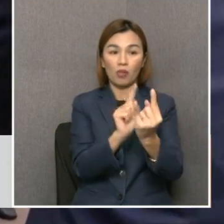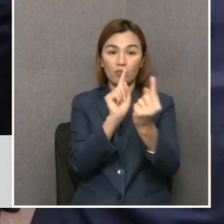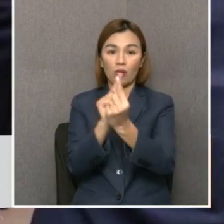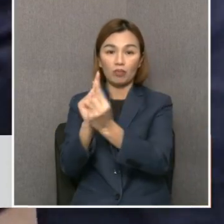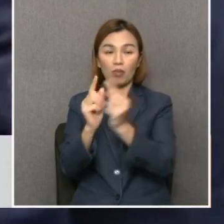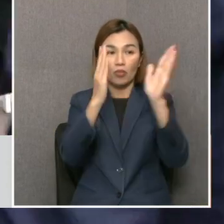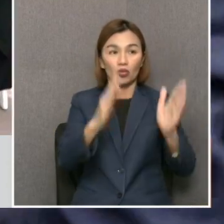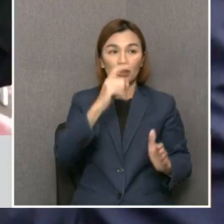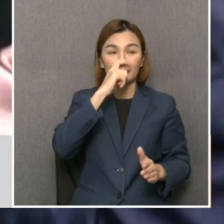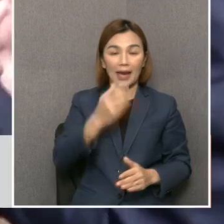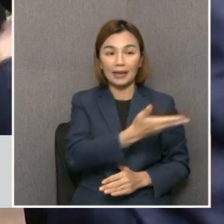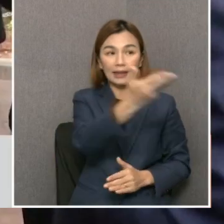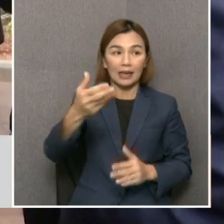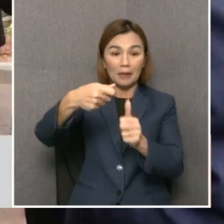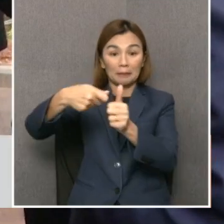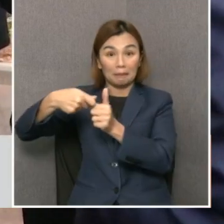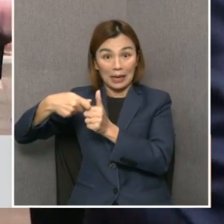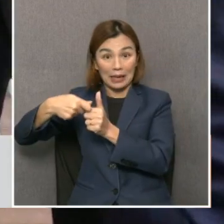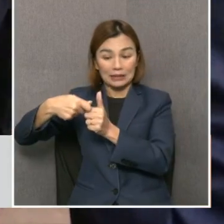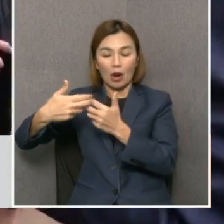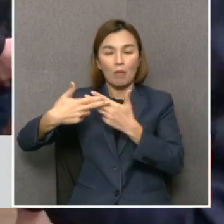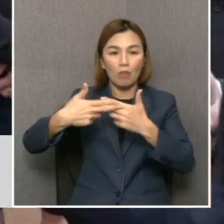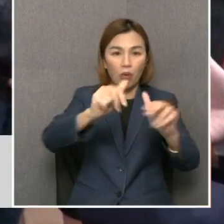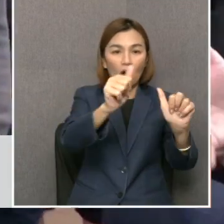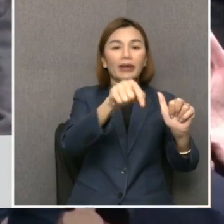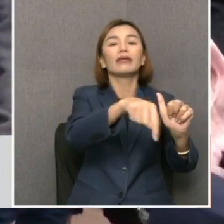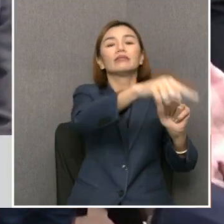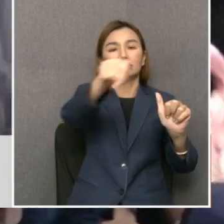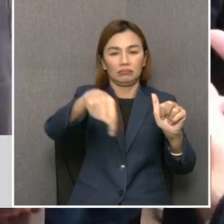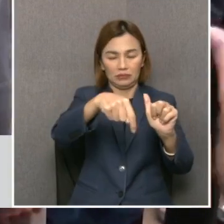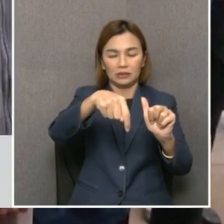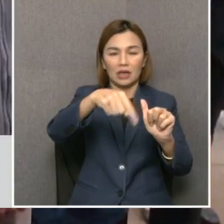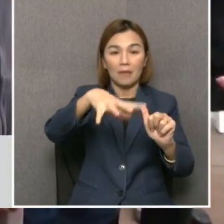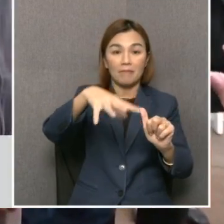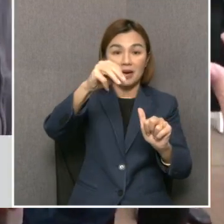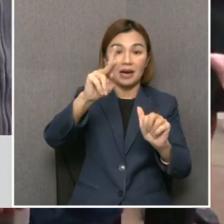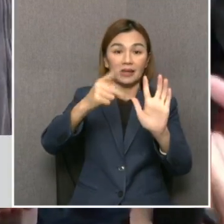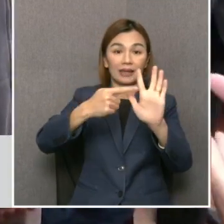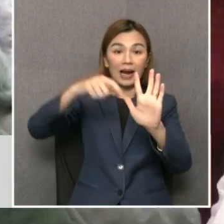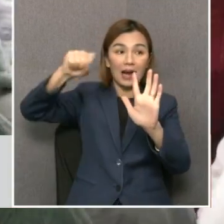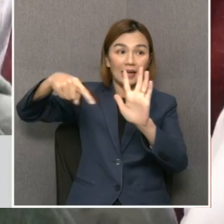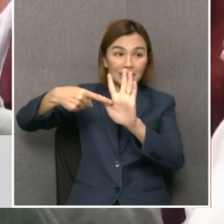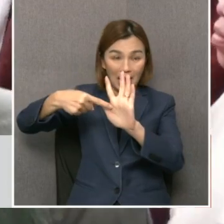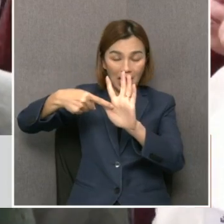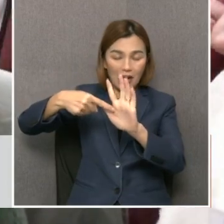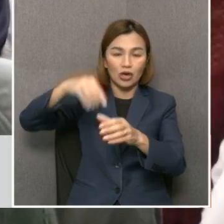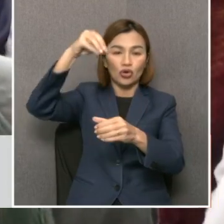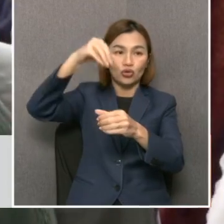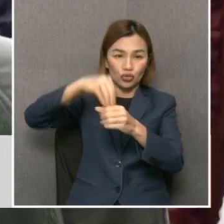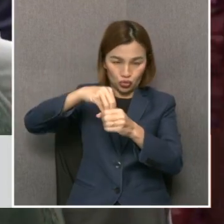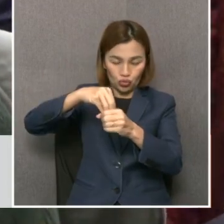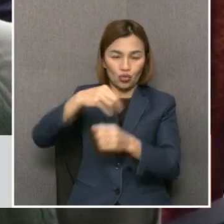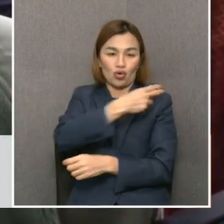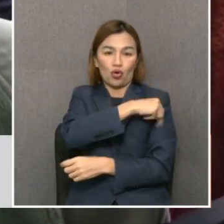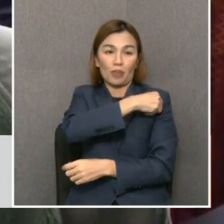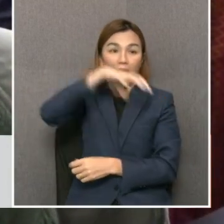ยที่ได้รับการปล่อยตัวจากการถูกจับเป็นตัวประกันในฉนวนกาซาที่โรงพยาบาลชามีหรือว่าชามีเมดิคอลเซ็นเตอร์ใน